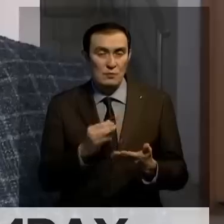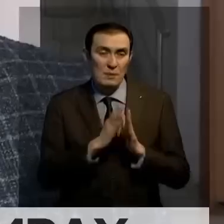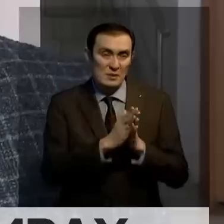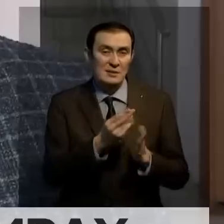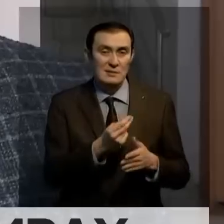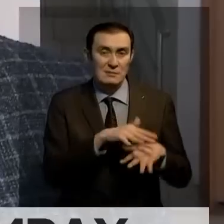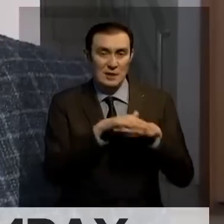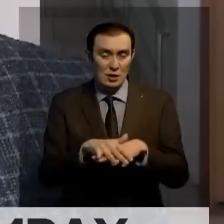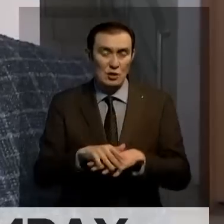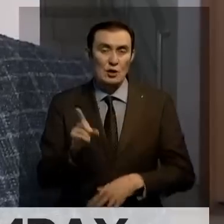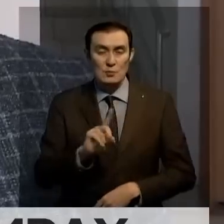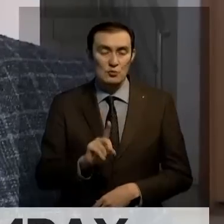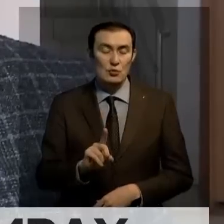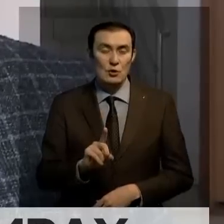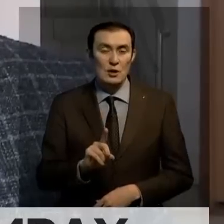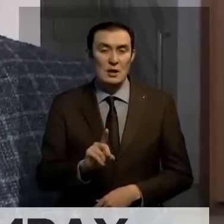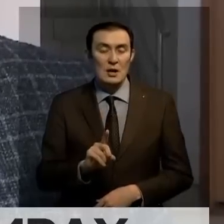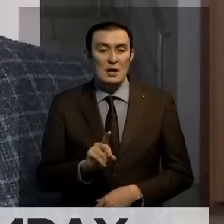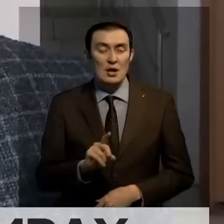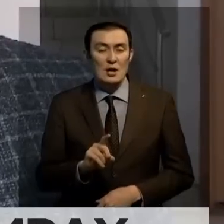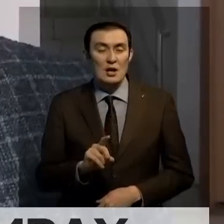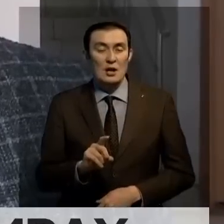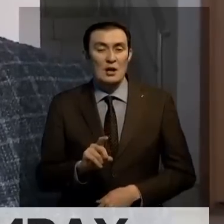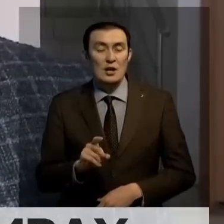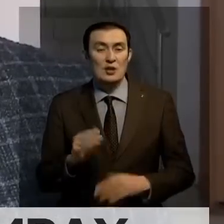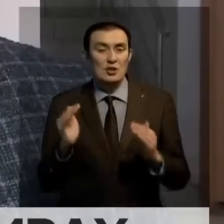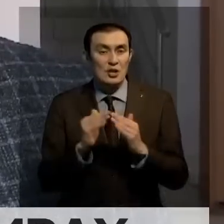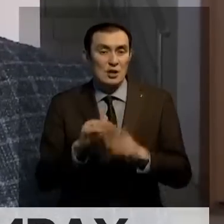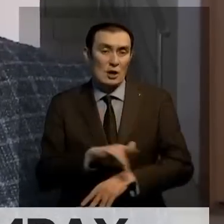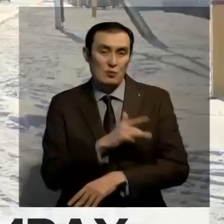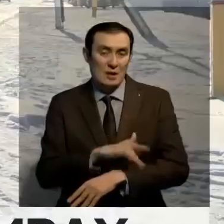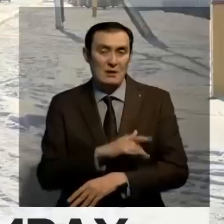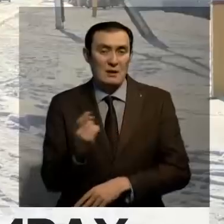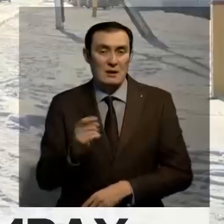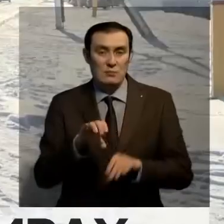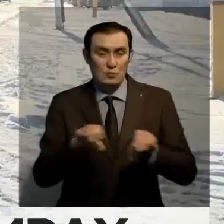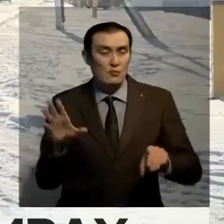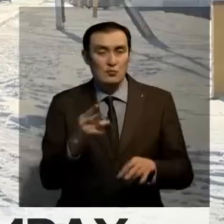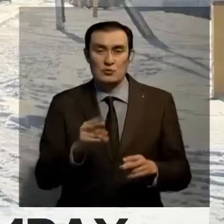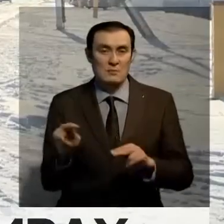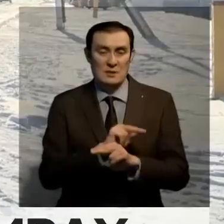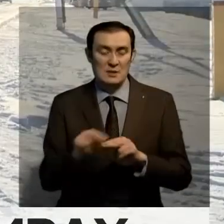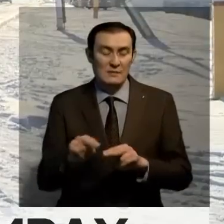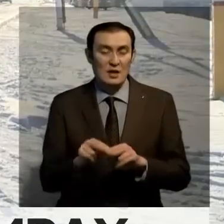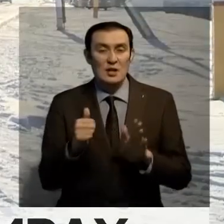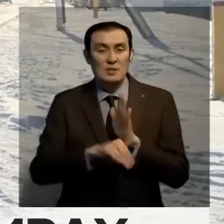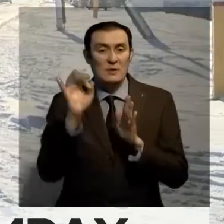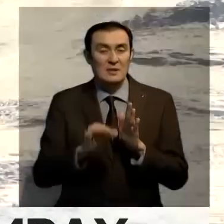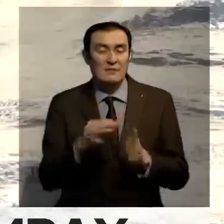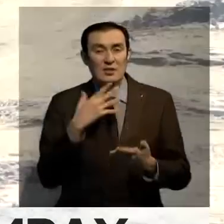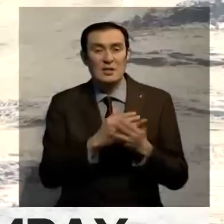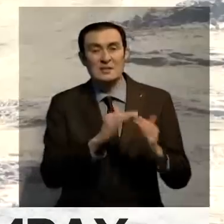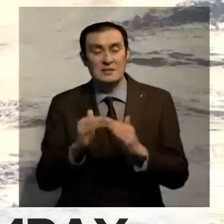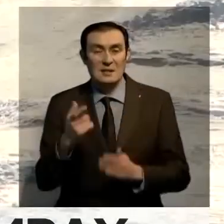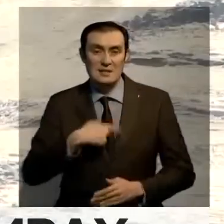просить деньги, потому что жилищно-коммунальное хозяйство нужно полностью модернизировать. 60% райцентра – это частный сектор.